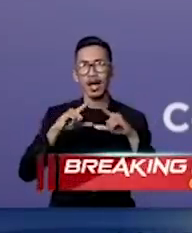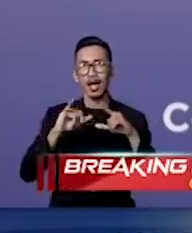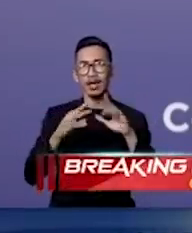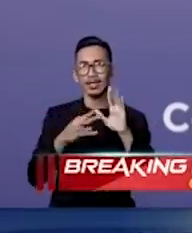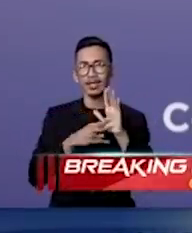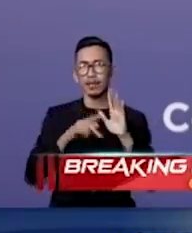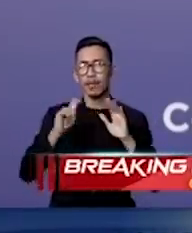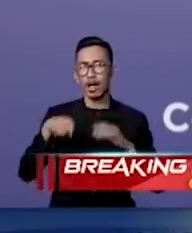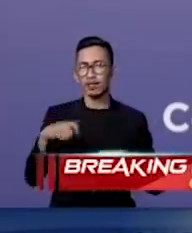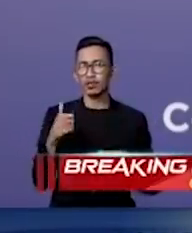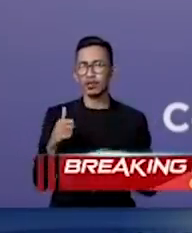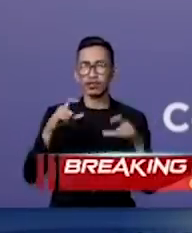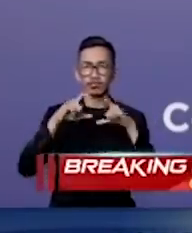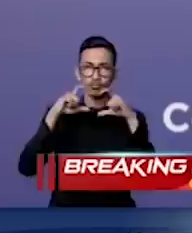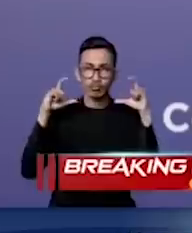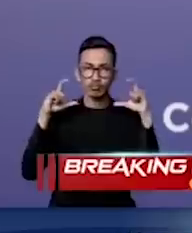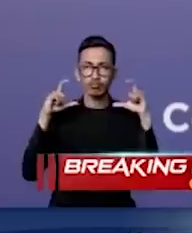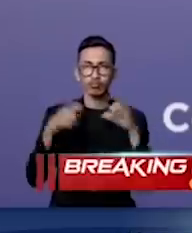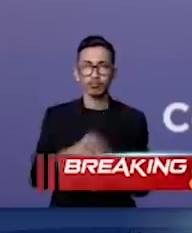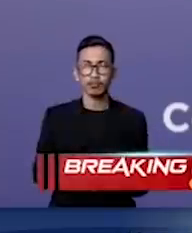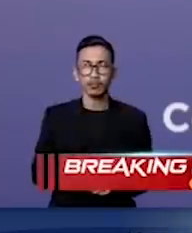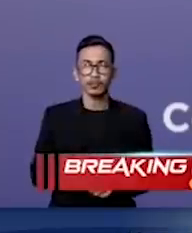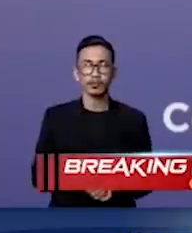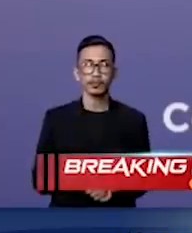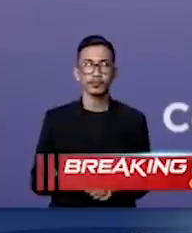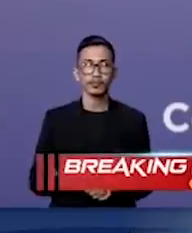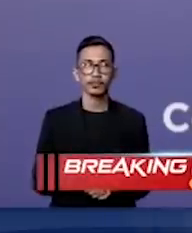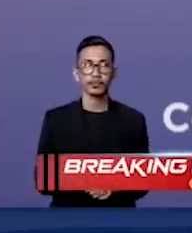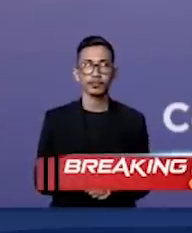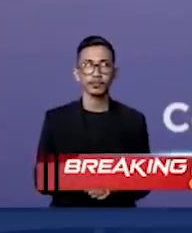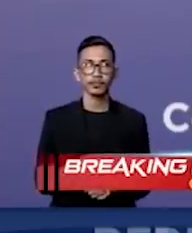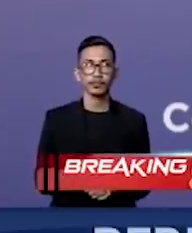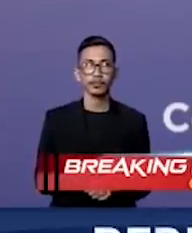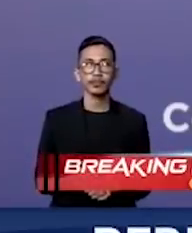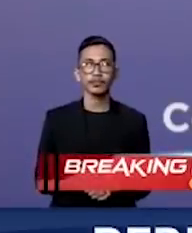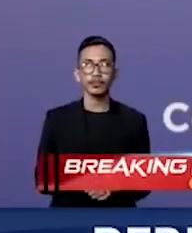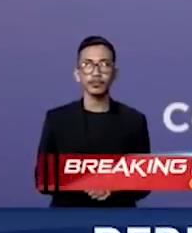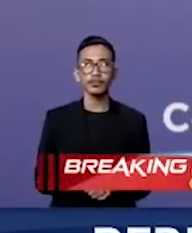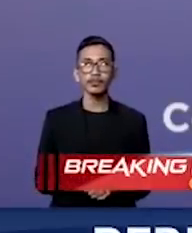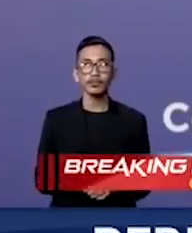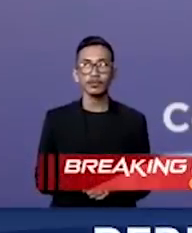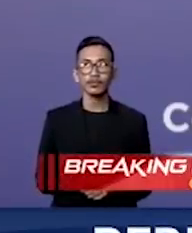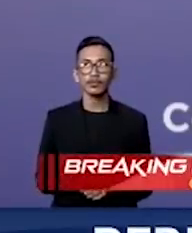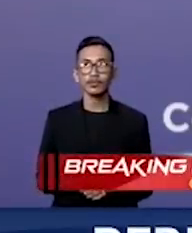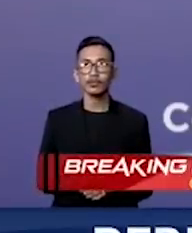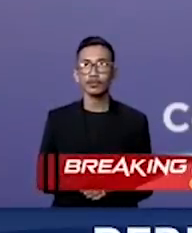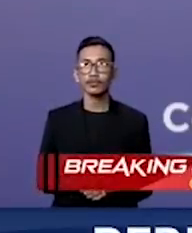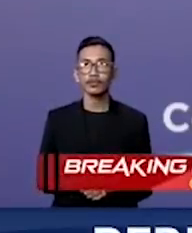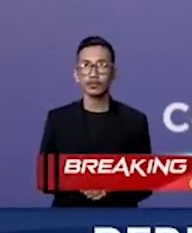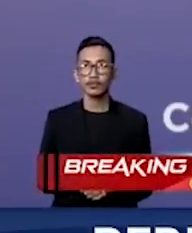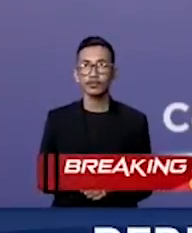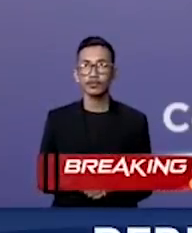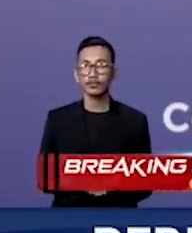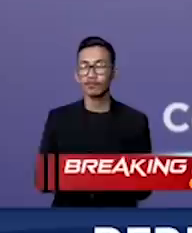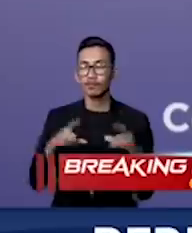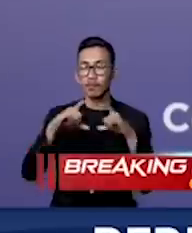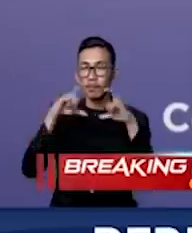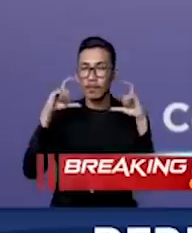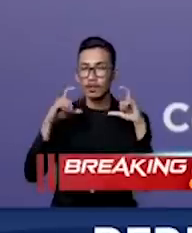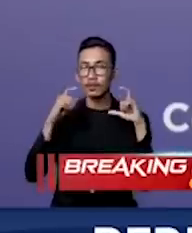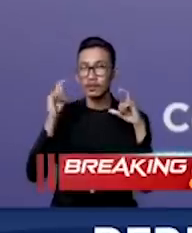asal bisanya tepat saudara Inilah yang harus sekali lagi kita jalankan gunakan